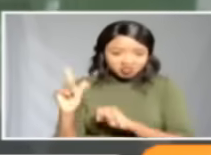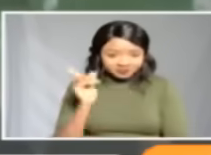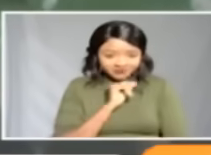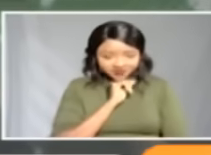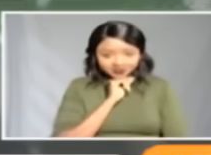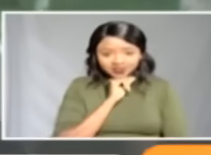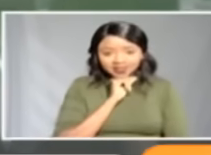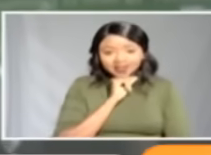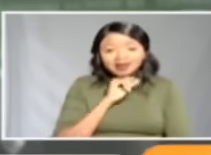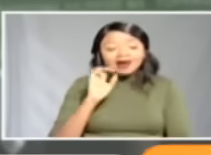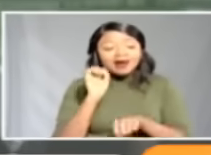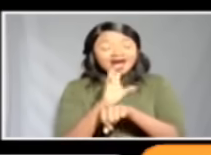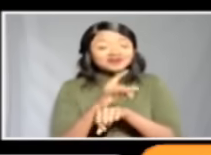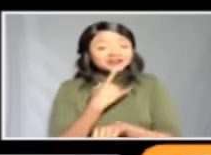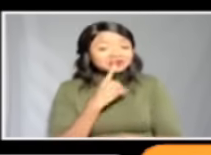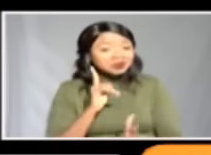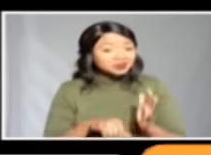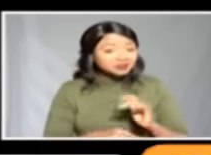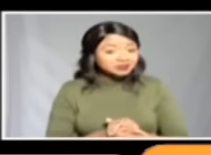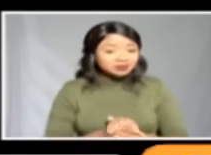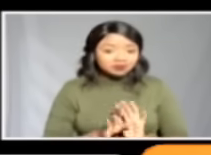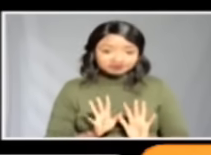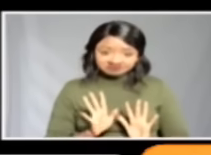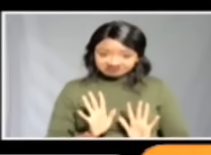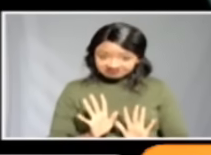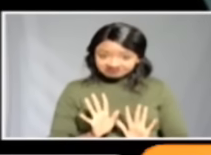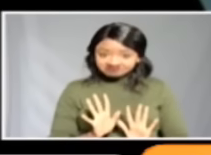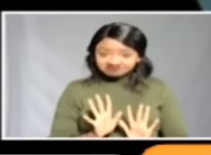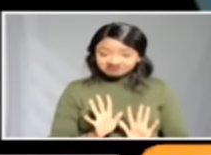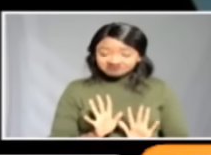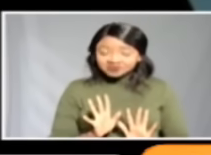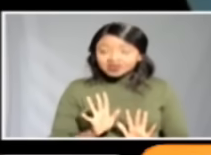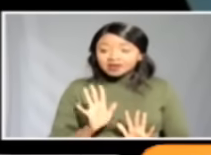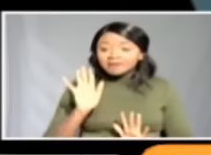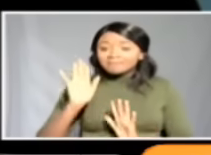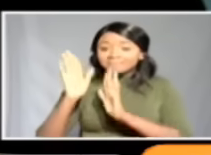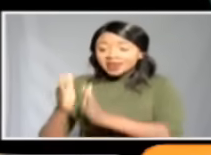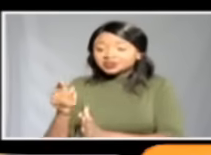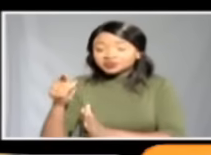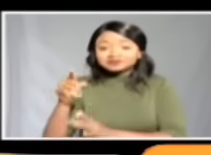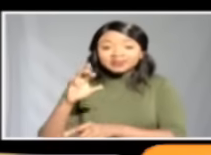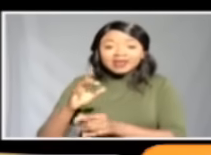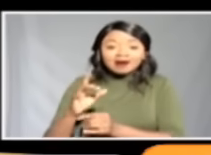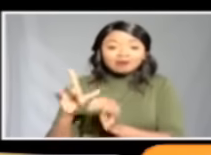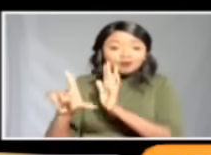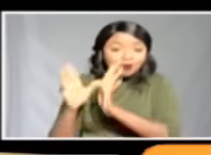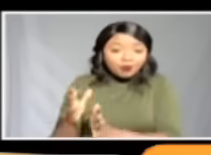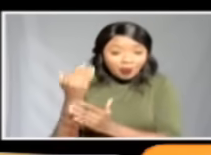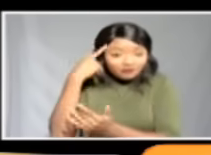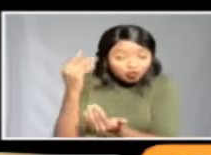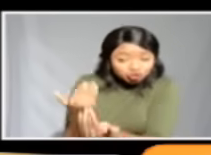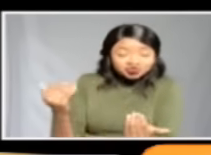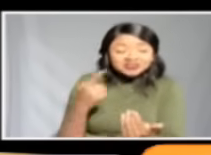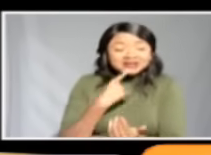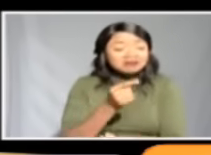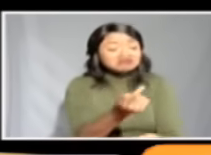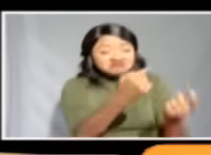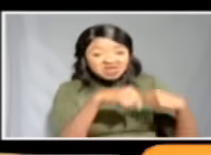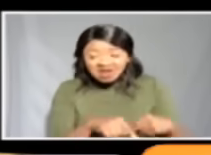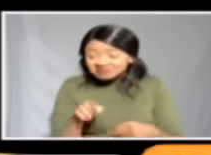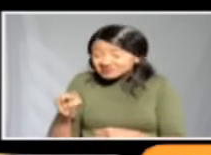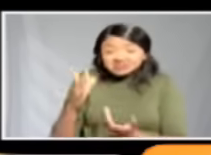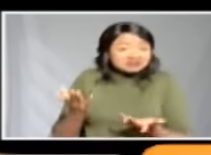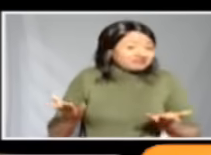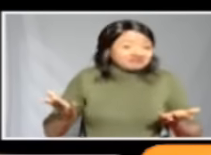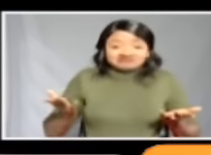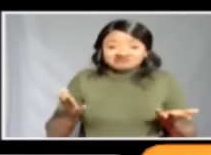na ushauri aliopewa. Mkuu wa children aliniambia hii hata ukikuja nayo hapa